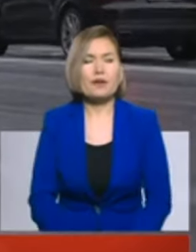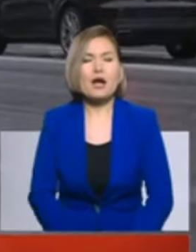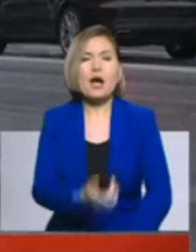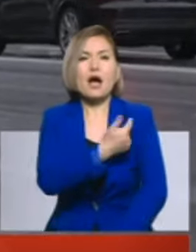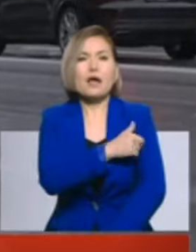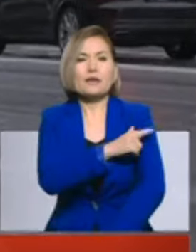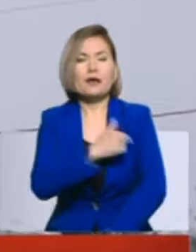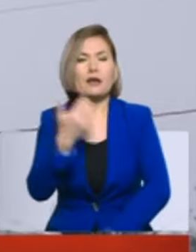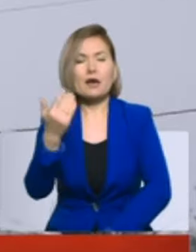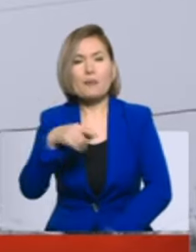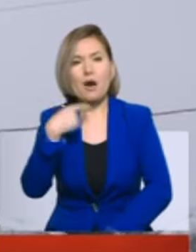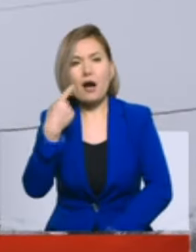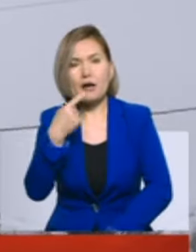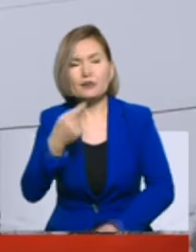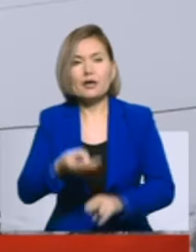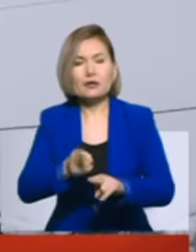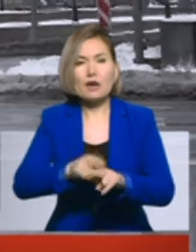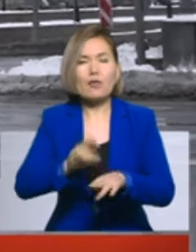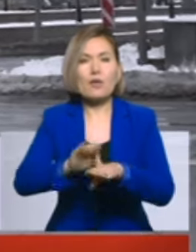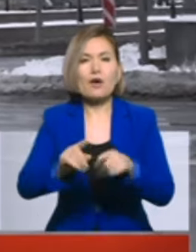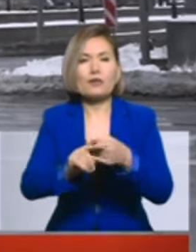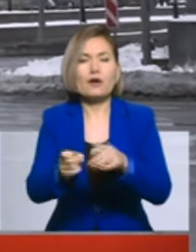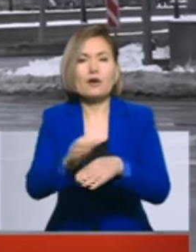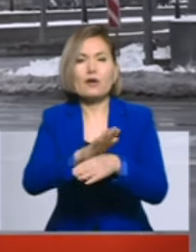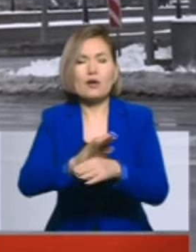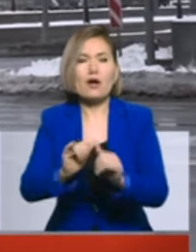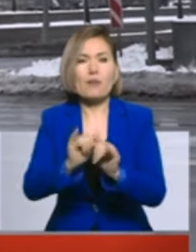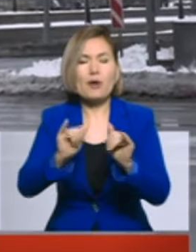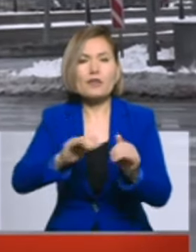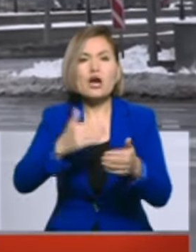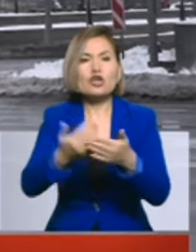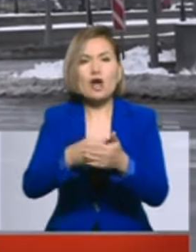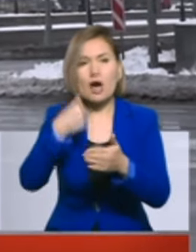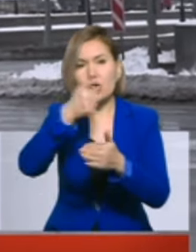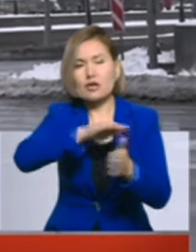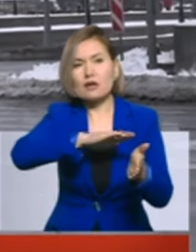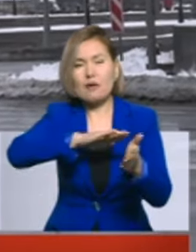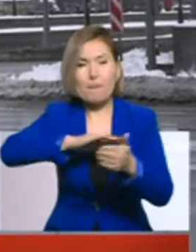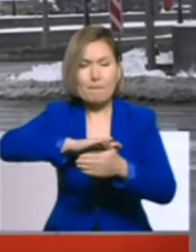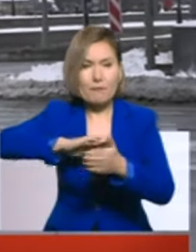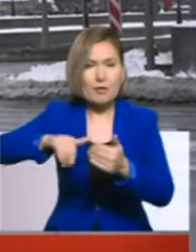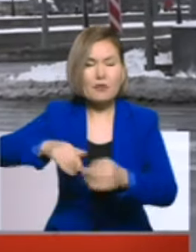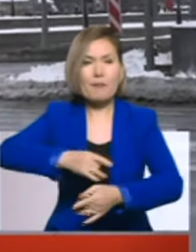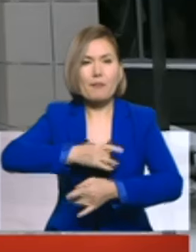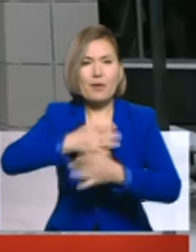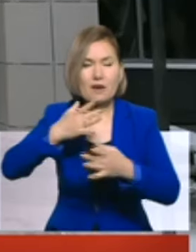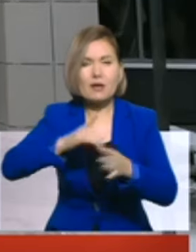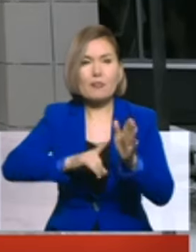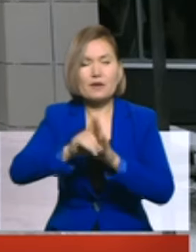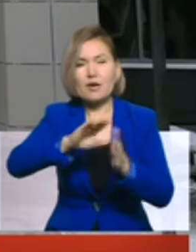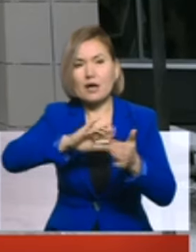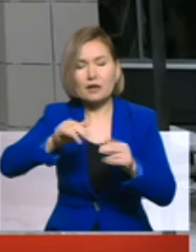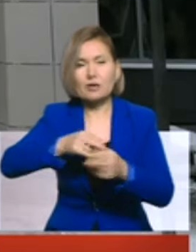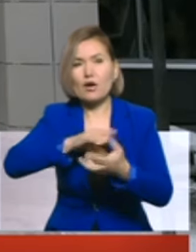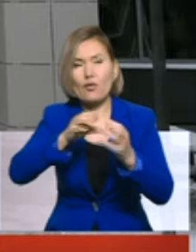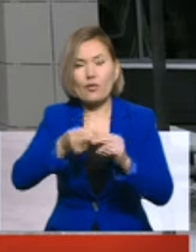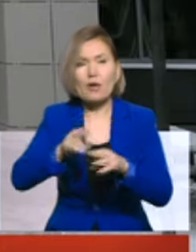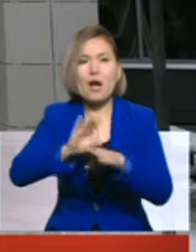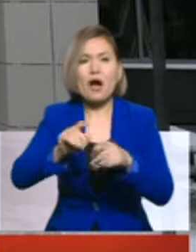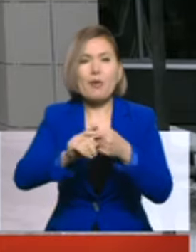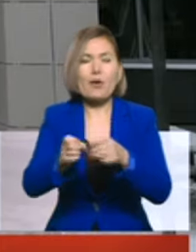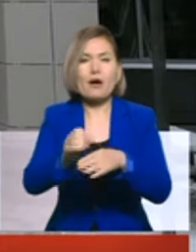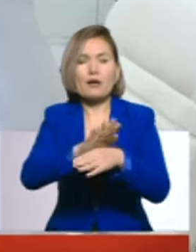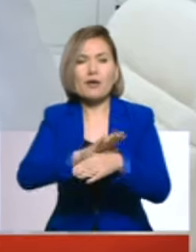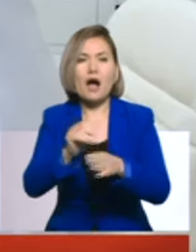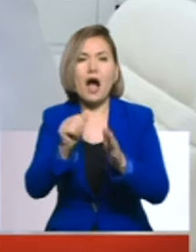Дәрігерлер ел ішінде қауіпті үш вирус жүрген айтады. Жаңа жылдық мерекелерден соң науқас саны күрт артқан. Елде тұрғындардың 60% астамы коронавирусқа